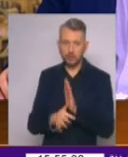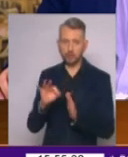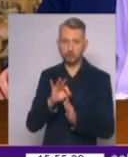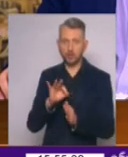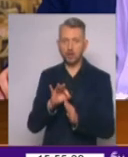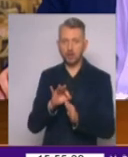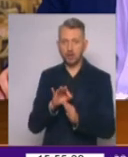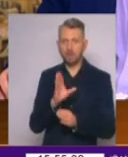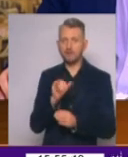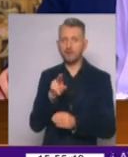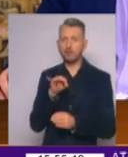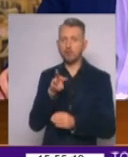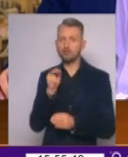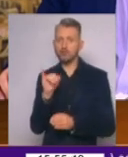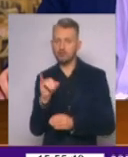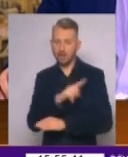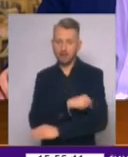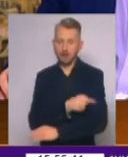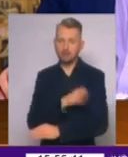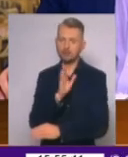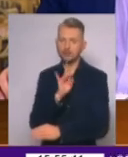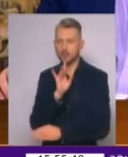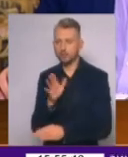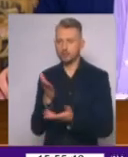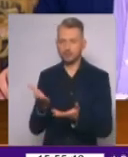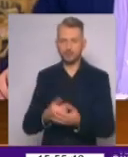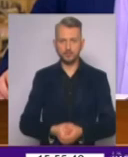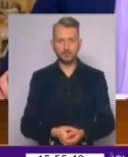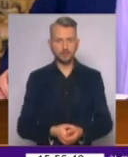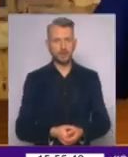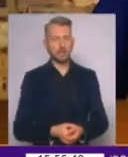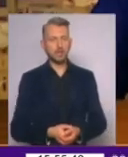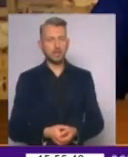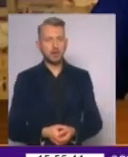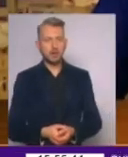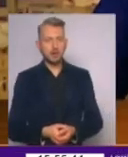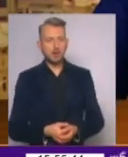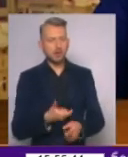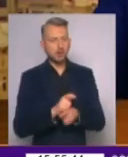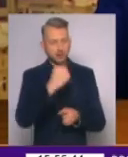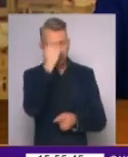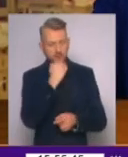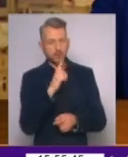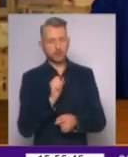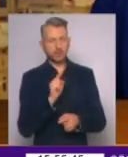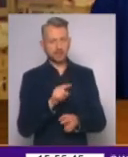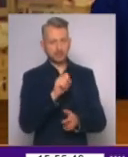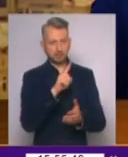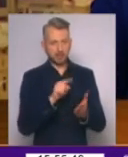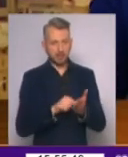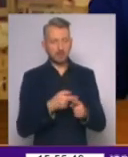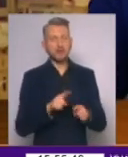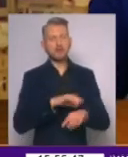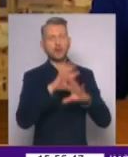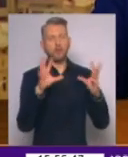самовідомчих лікарень, чи залишиться, чи ні. Дякую дуже, прошу. Ну, дуже дякую за це запитання. Це